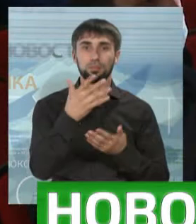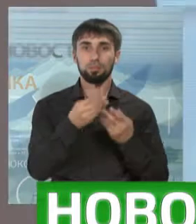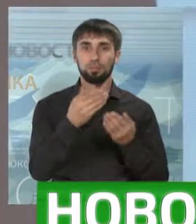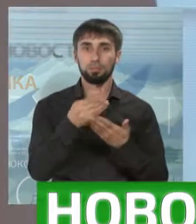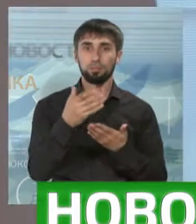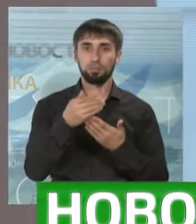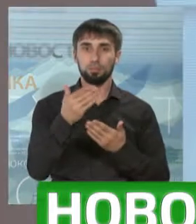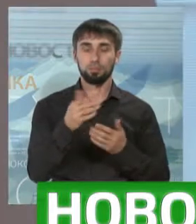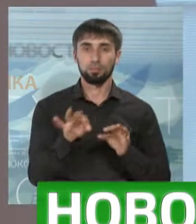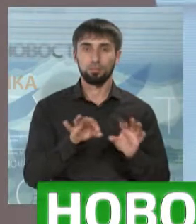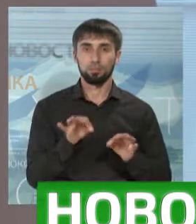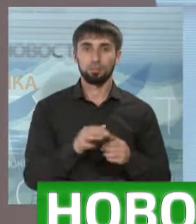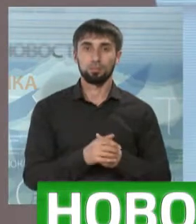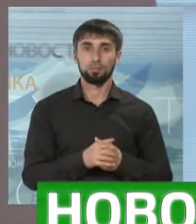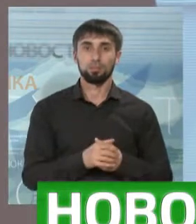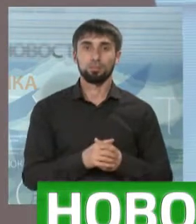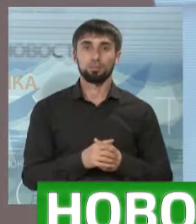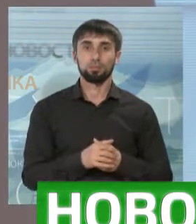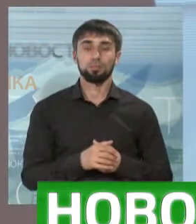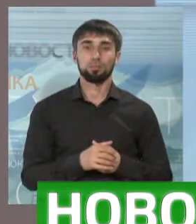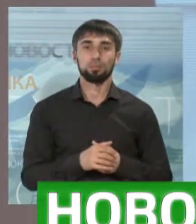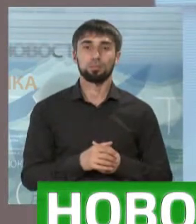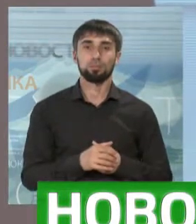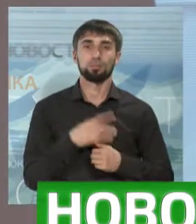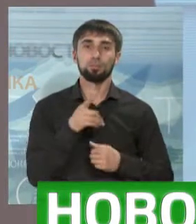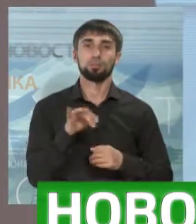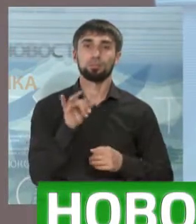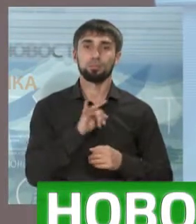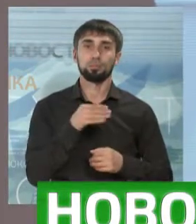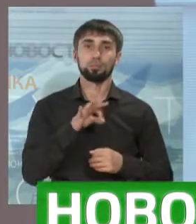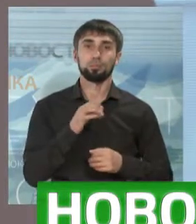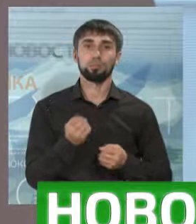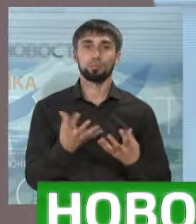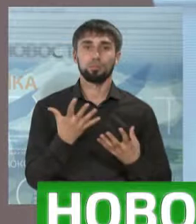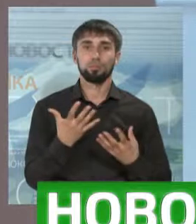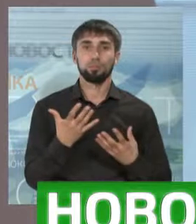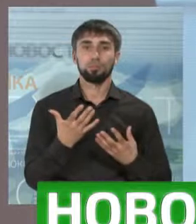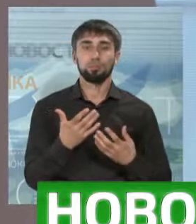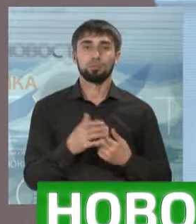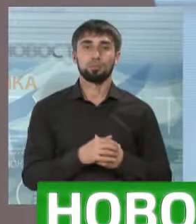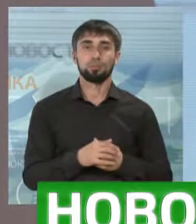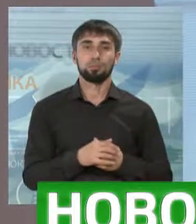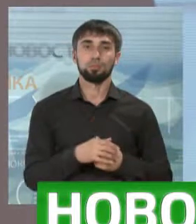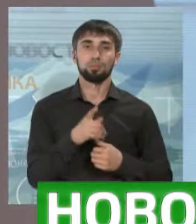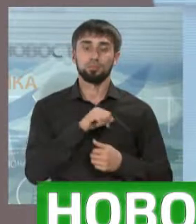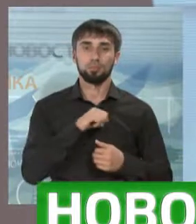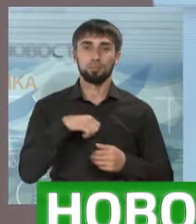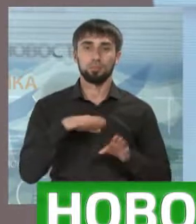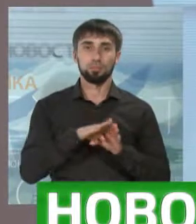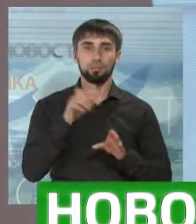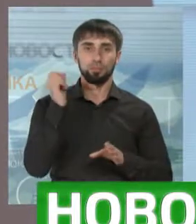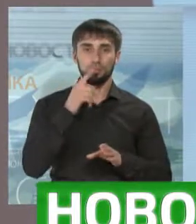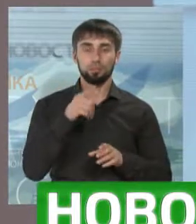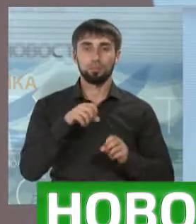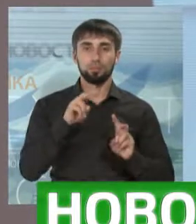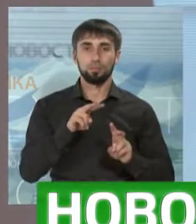ему. Не просто, чтобы молодежь изучала историю, дело это интересно, поскольку... Ну, думаю, сами тоже знаете, по своему